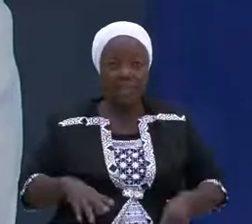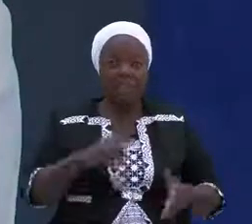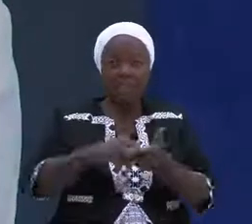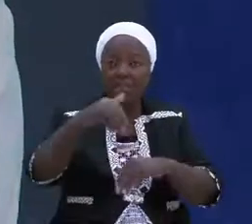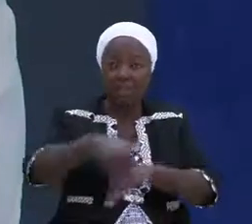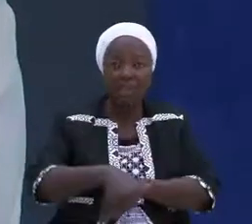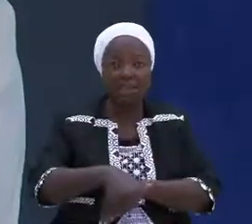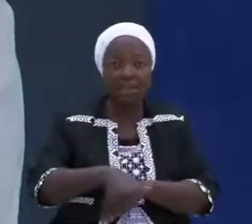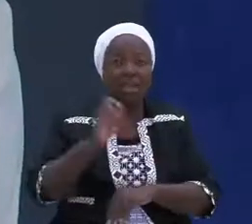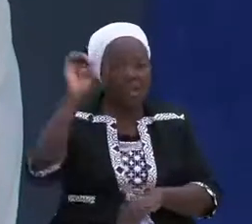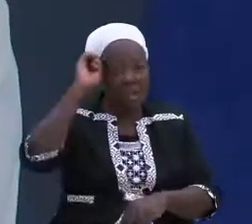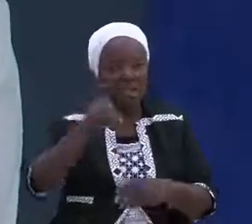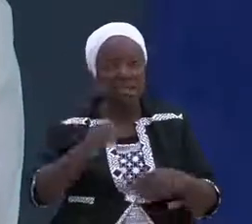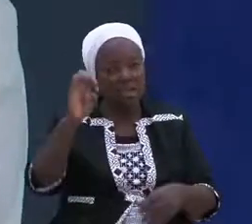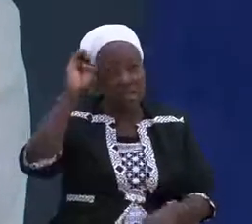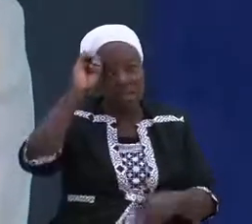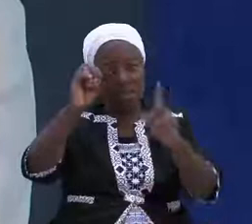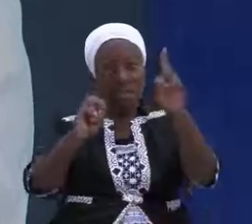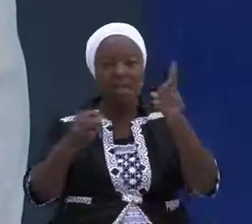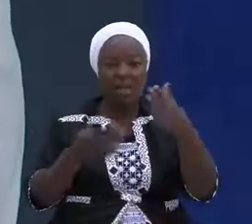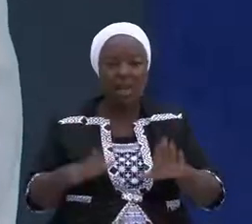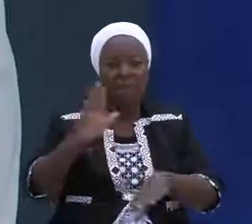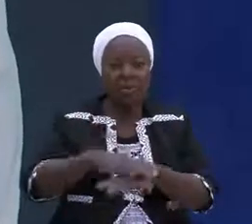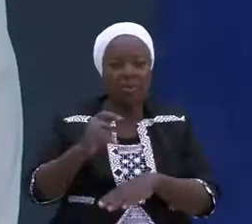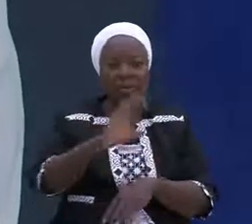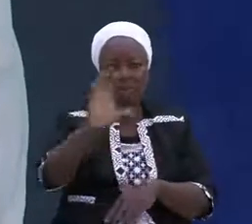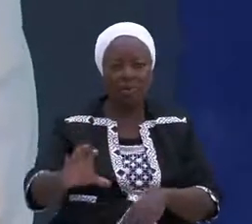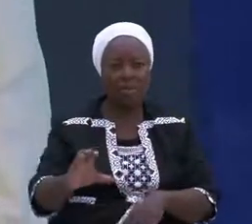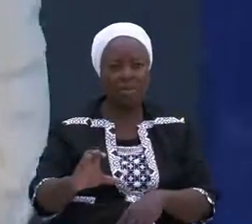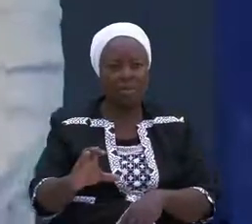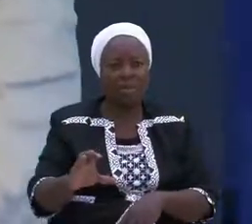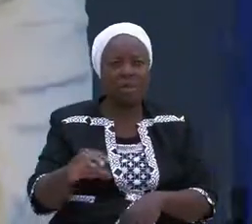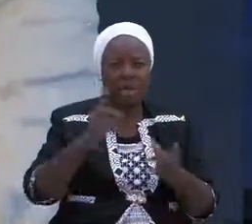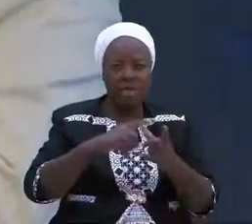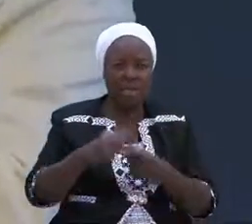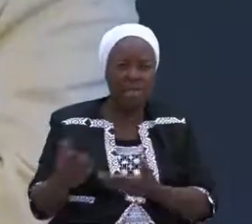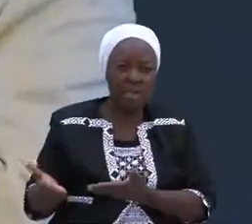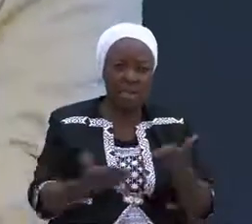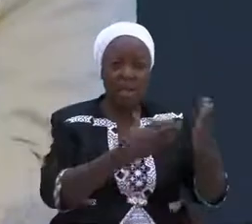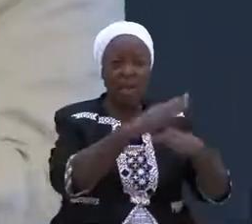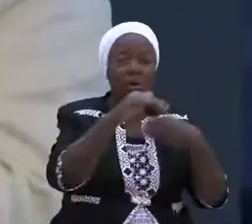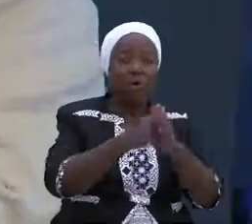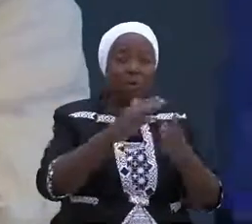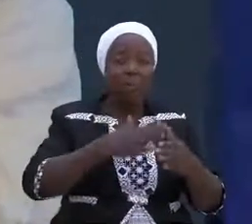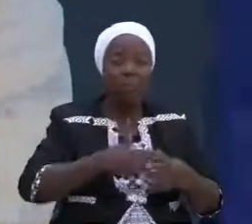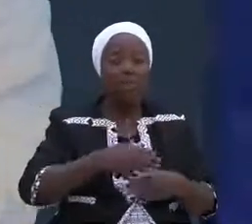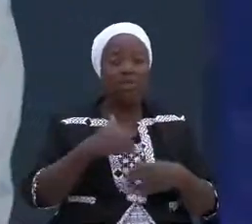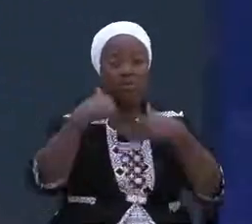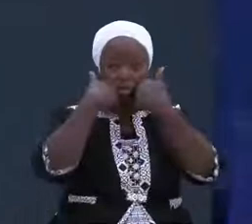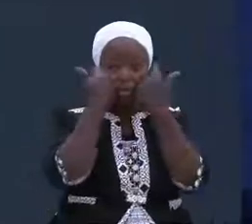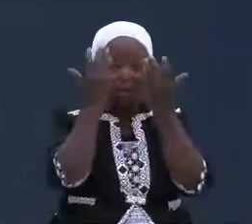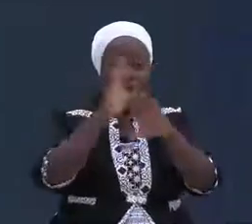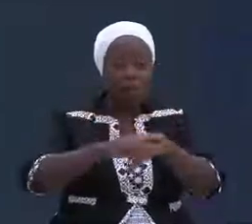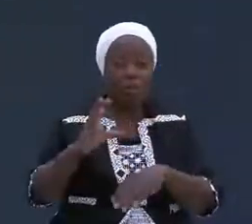est mort sur la croix. Il a crié, mon Dieu, mon Dieu, mon Dieu, pourquoi m'as-tu